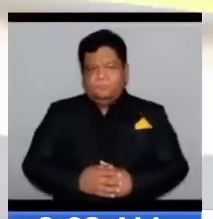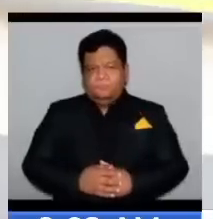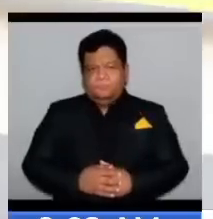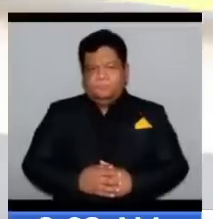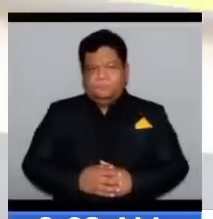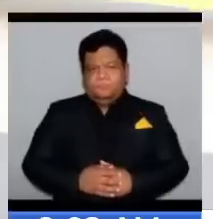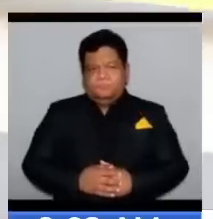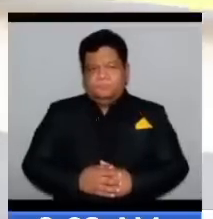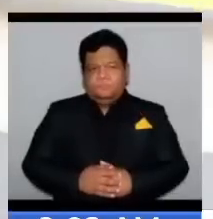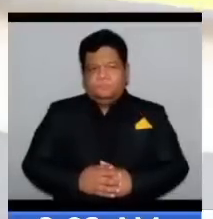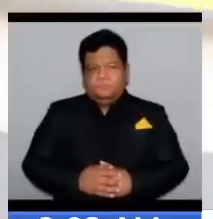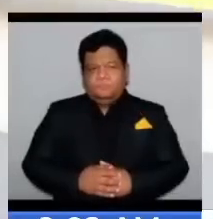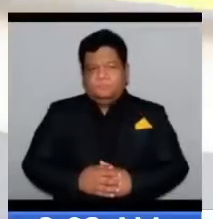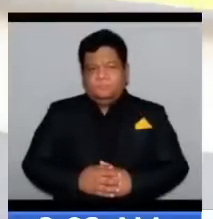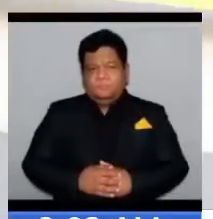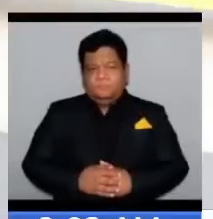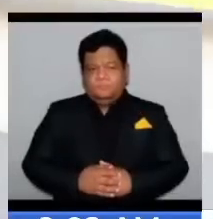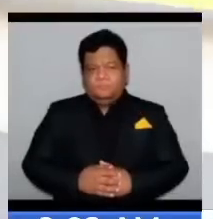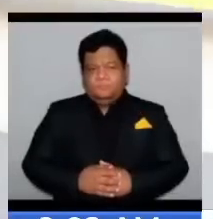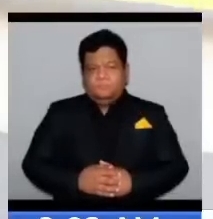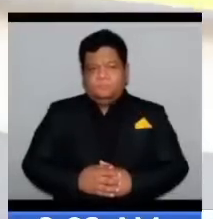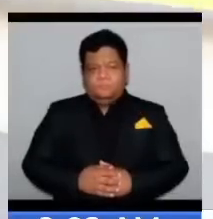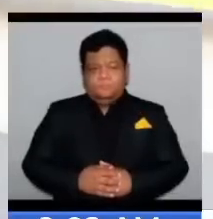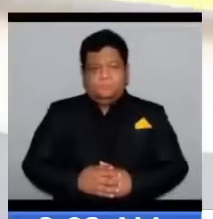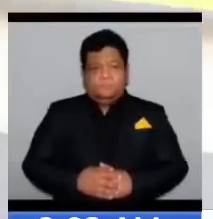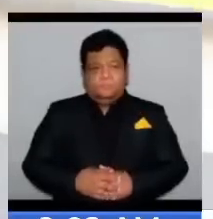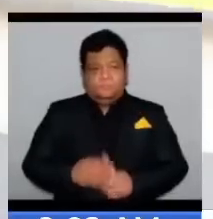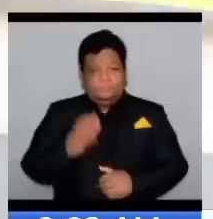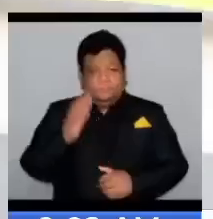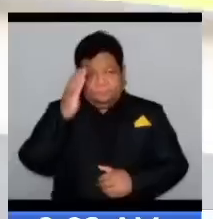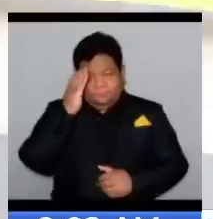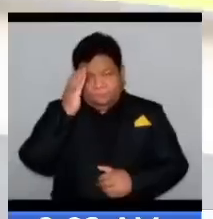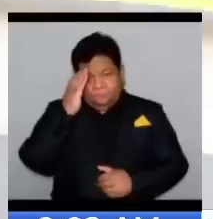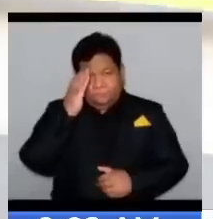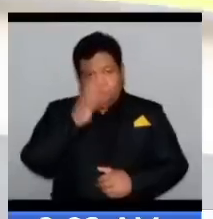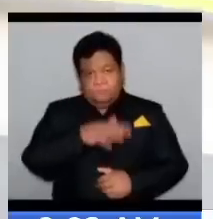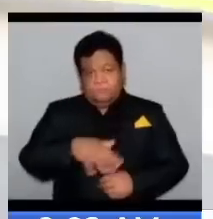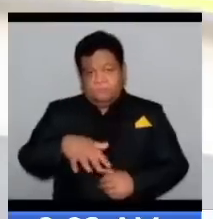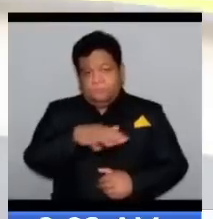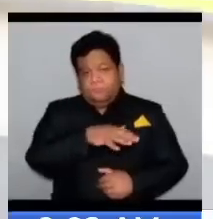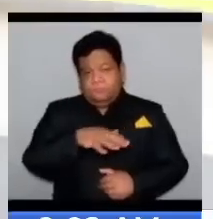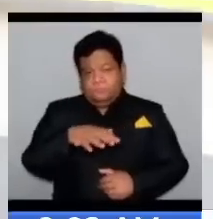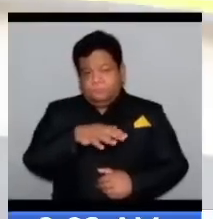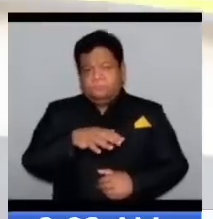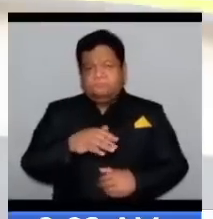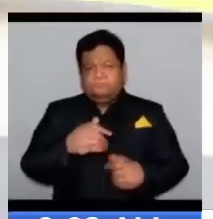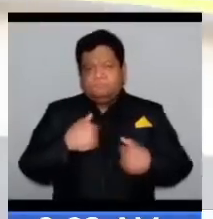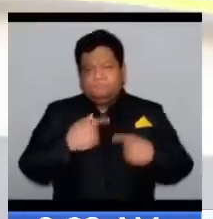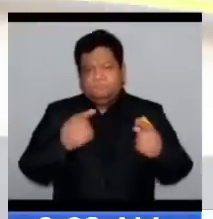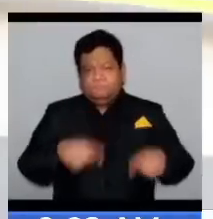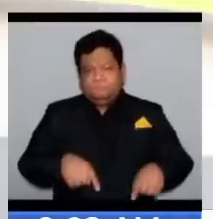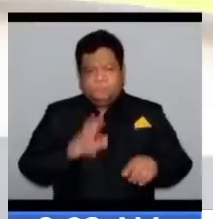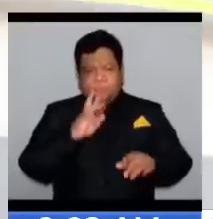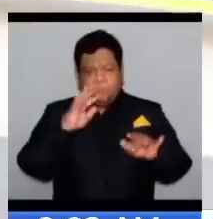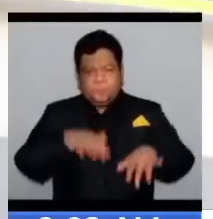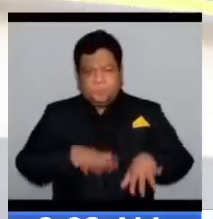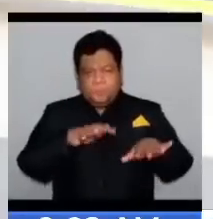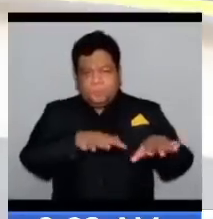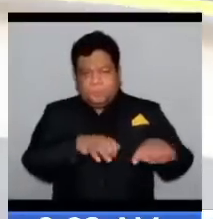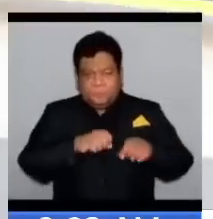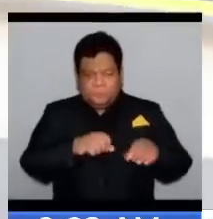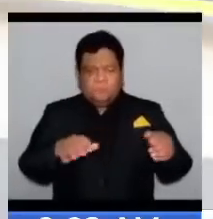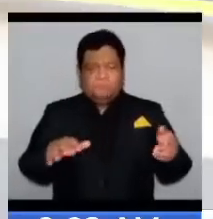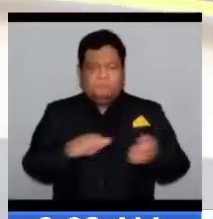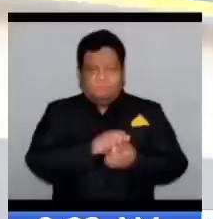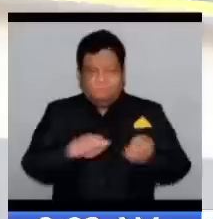Labintatlong bahay ang nawasak sa barangay Bolong sa Buaga City dahil sa malalakas na alon. Nasira rin ang ilang bahay sa Santa Cruz, Davao